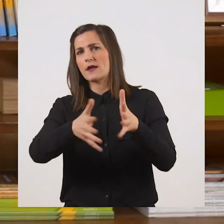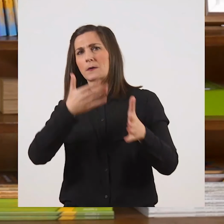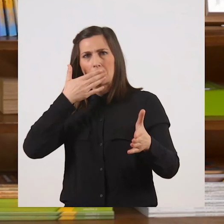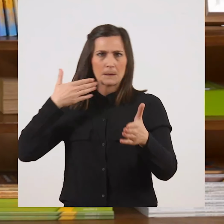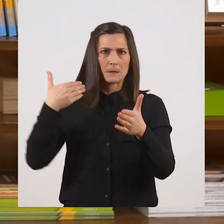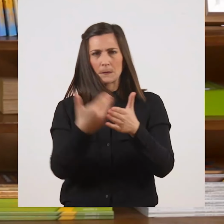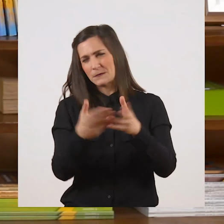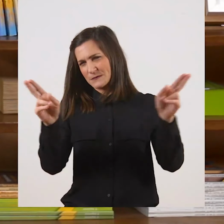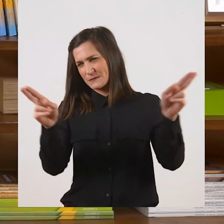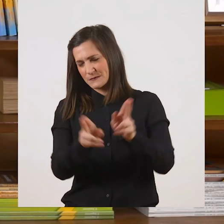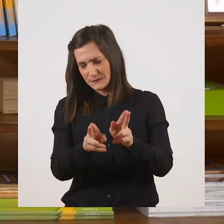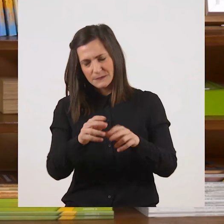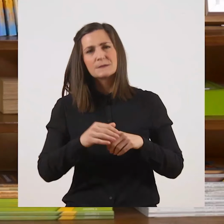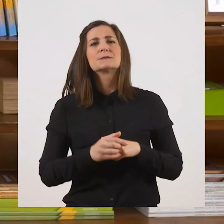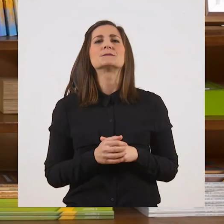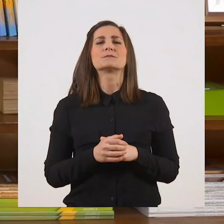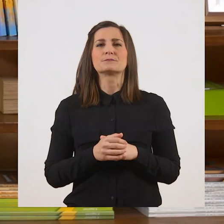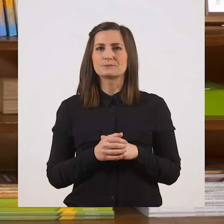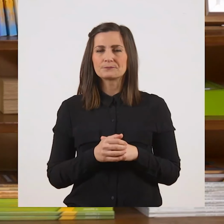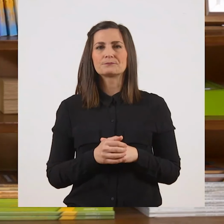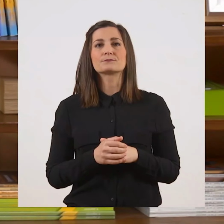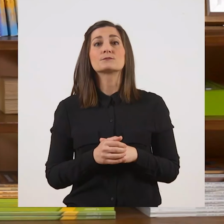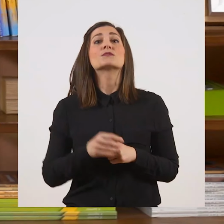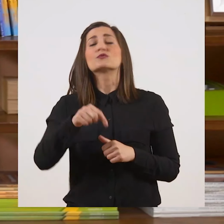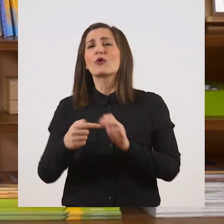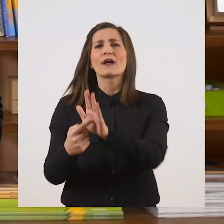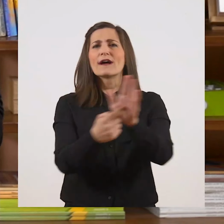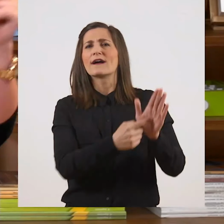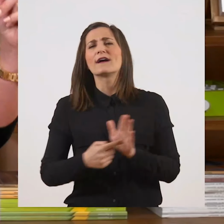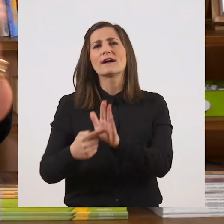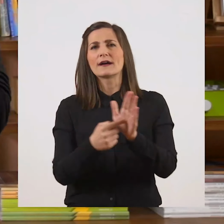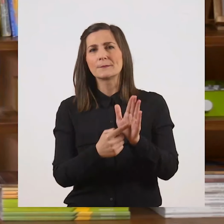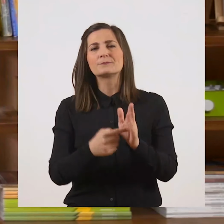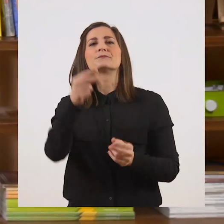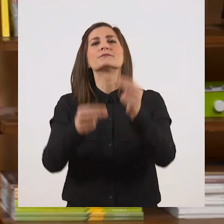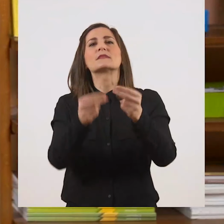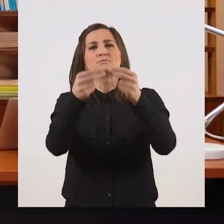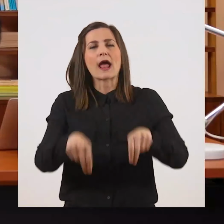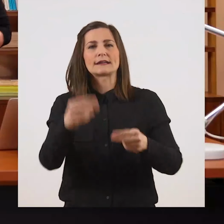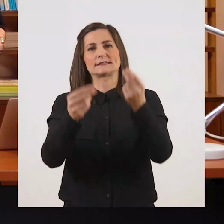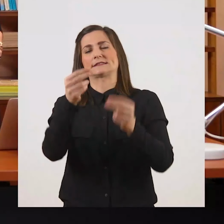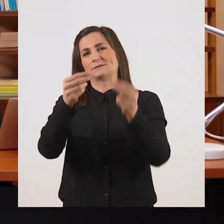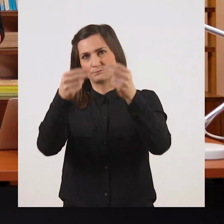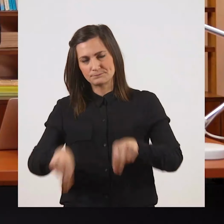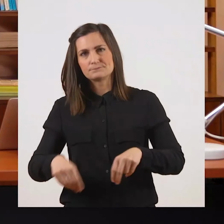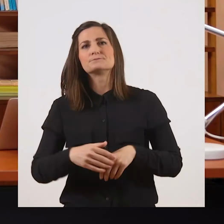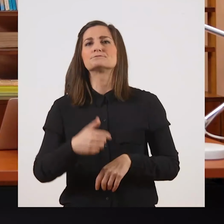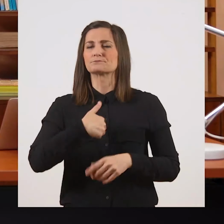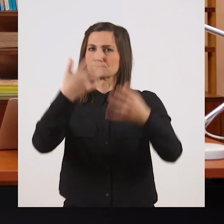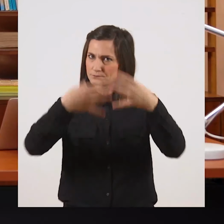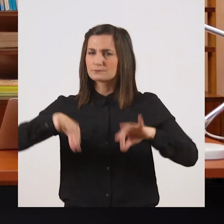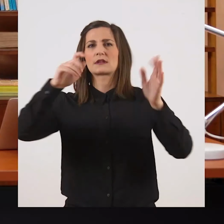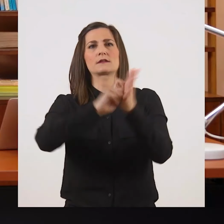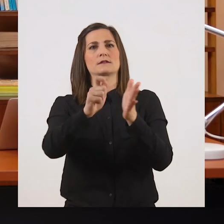τη σύντομη περιγραφή της θεωρίας μας, ας πούμε, πάμε να κάνουμε πράξεις. Λοιπόν, ξεκινώ με την